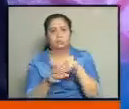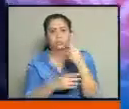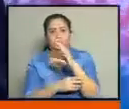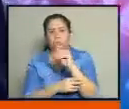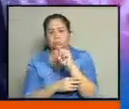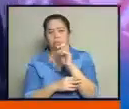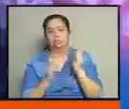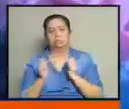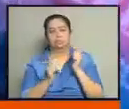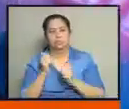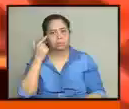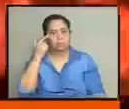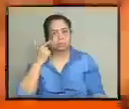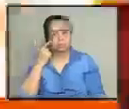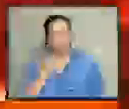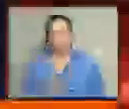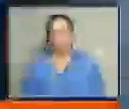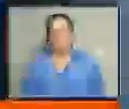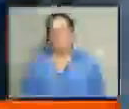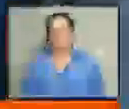kaso. Umaaksyon si Greg Gregorio.